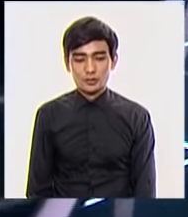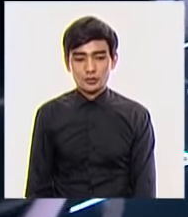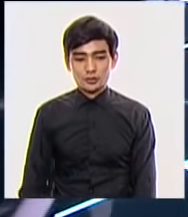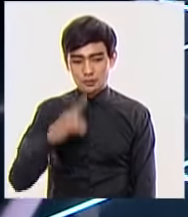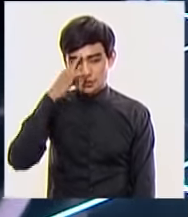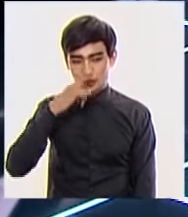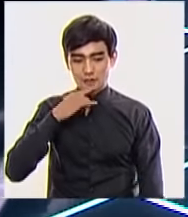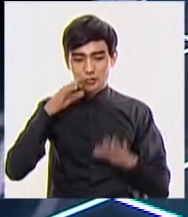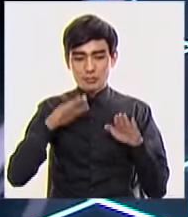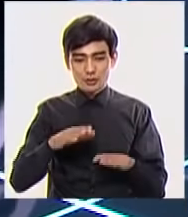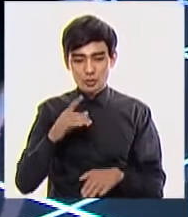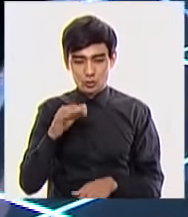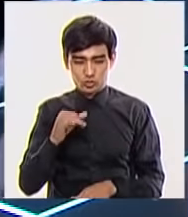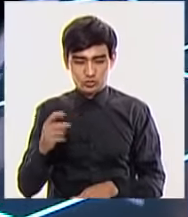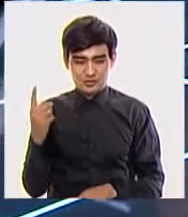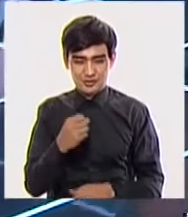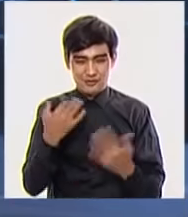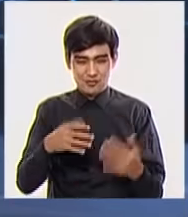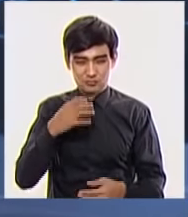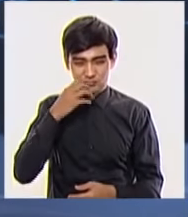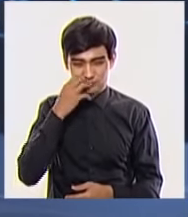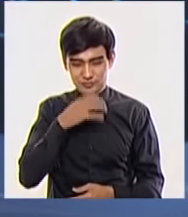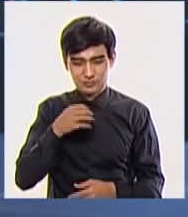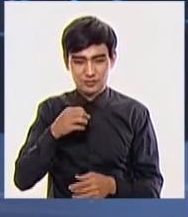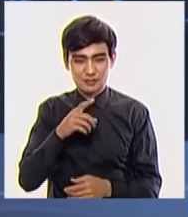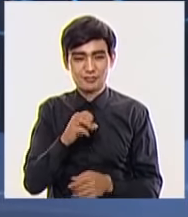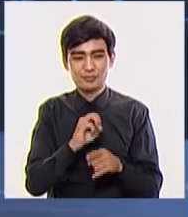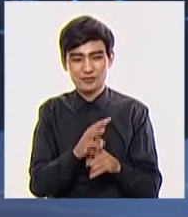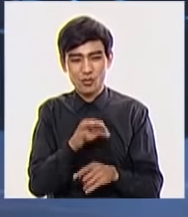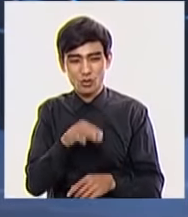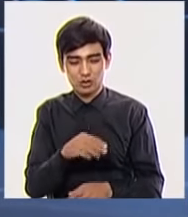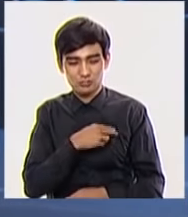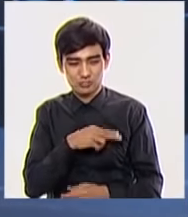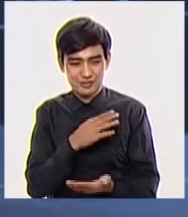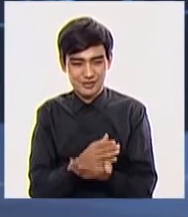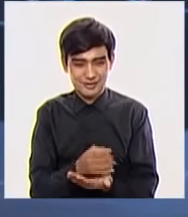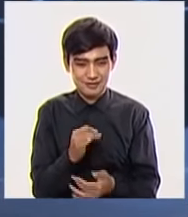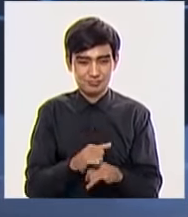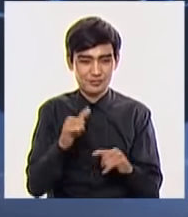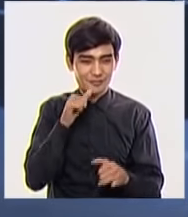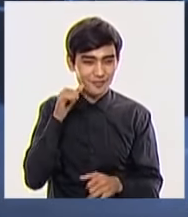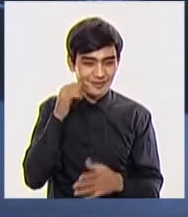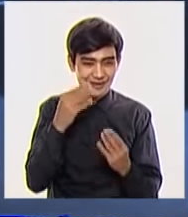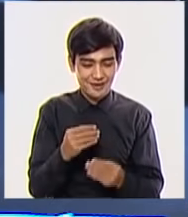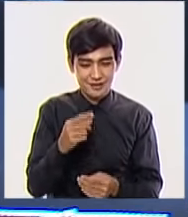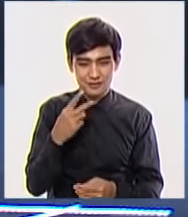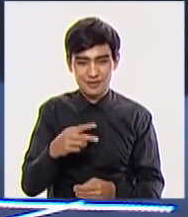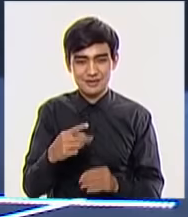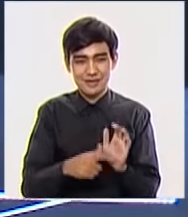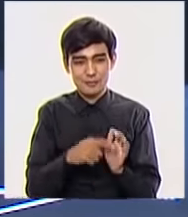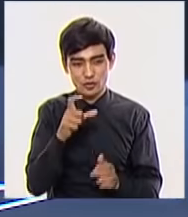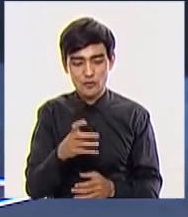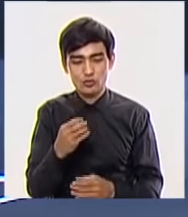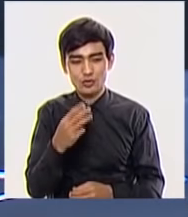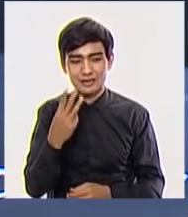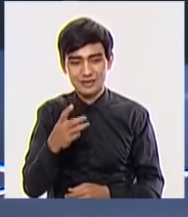В Казахстане уже неделю сохраняется высокая смертность коронавируса. За прошлые сутки болезнь унесла жизни 27 человек. Еще